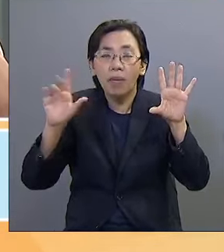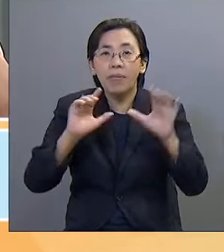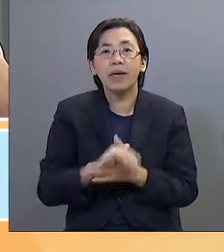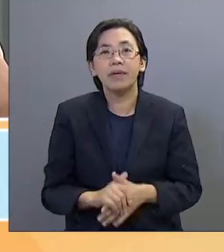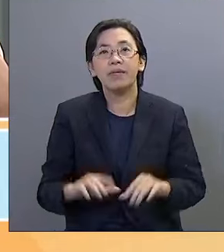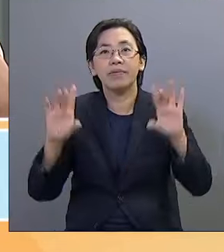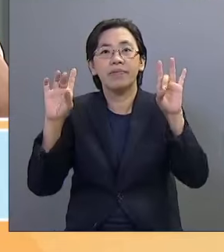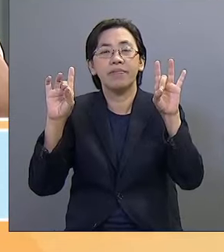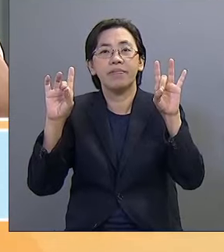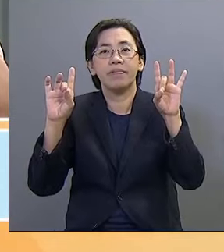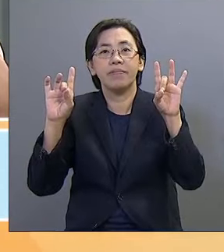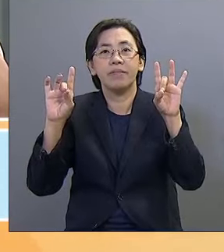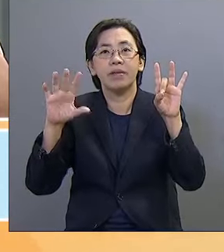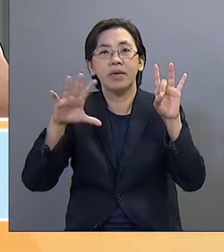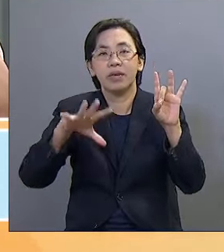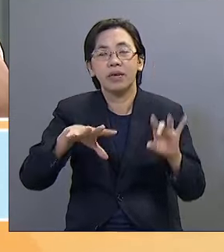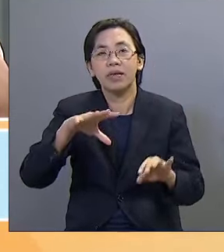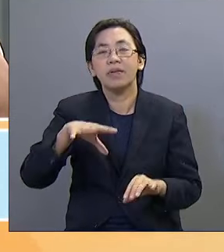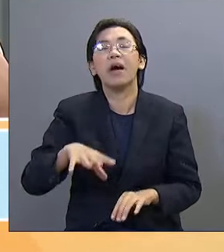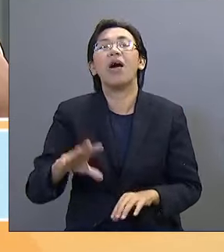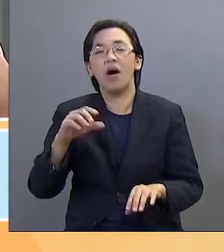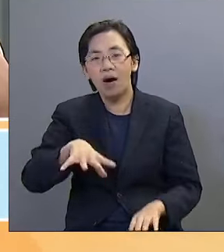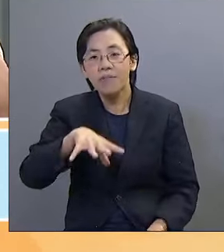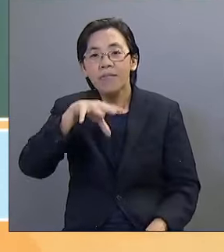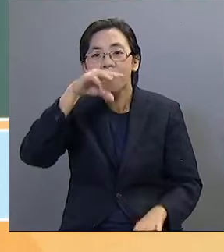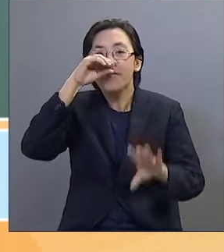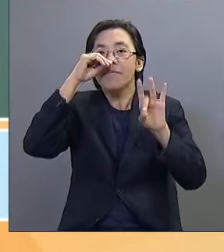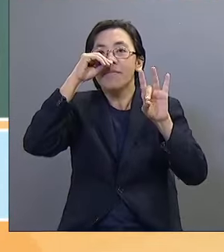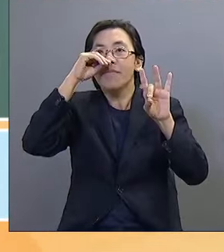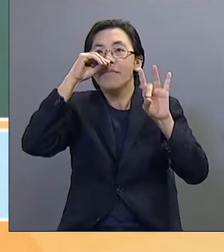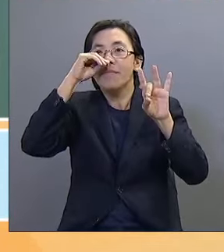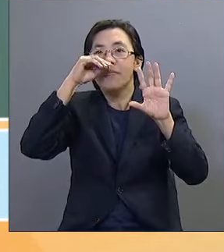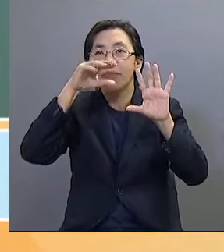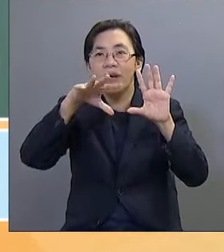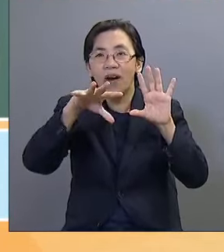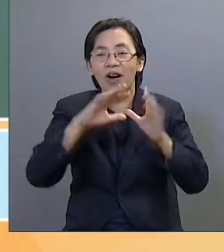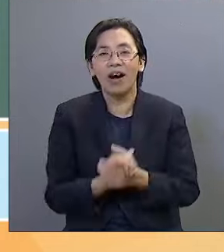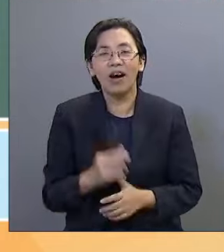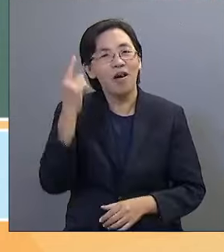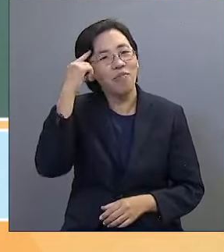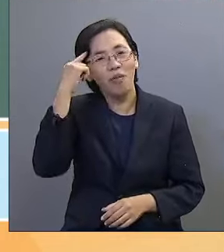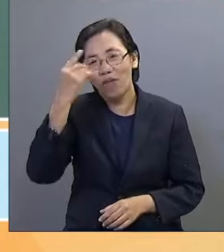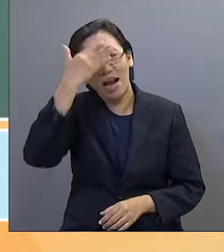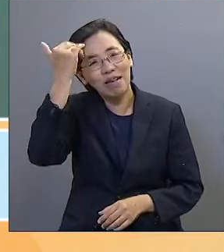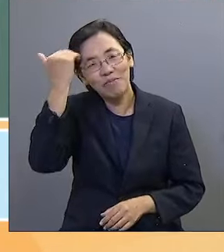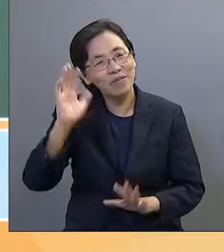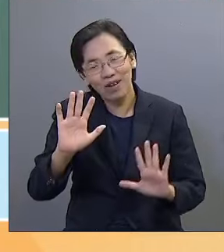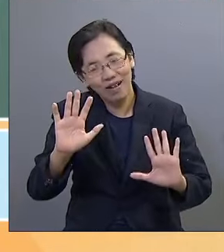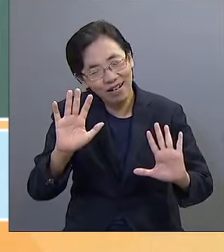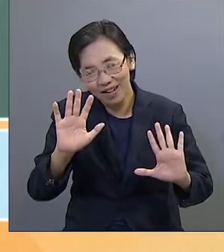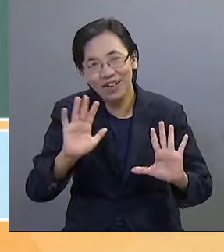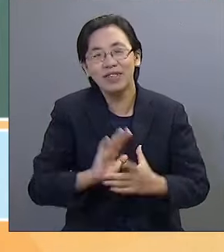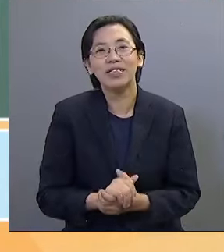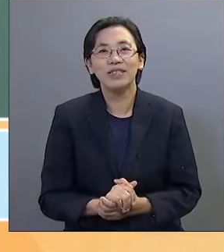ออก คลายออกต้องหายใจออก พี่ป๊อปไม่ได้คลายค่ะ ฟอร์มเริ่มเป็นแล้ว อีกทีนะครับอีกที